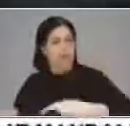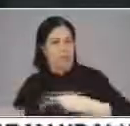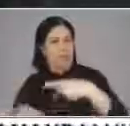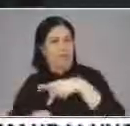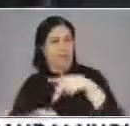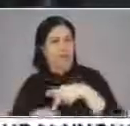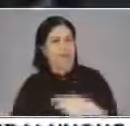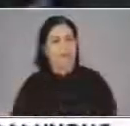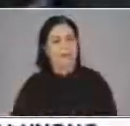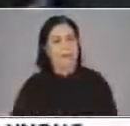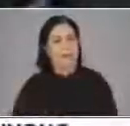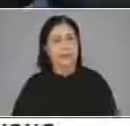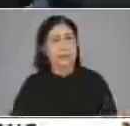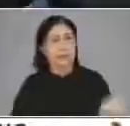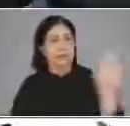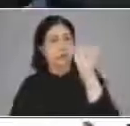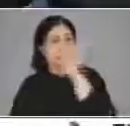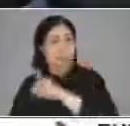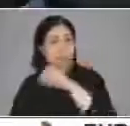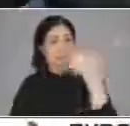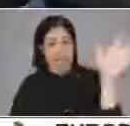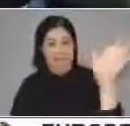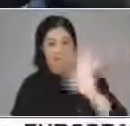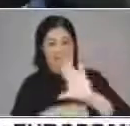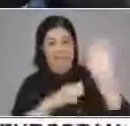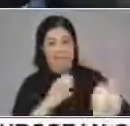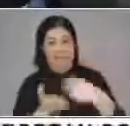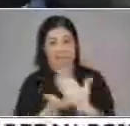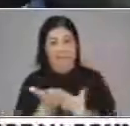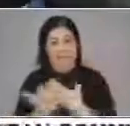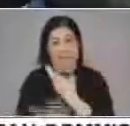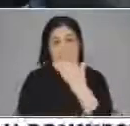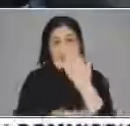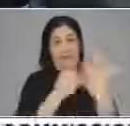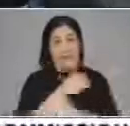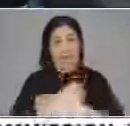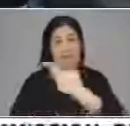iba pang bakuna ngayong Hunyo. Bernard Haudian para sa Bayan.